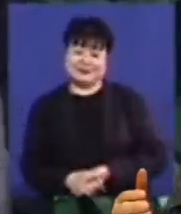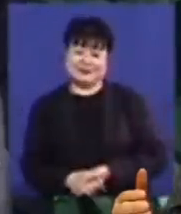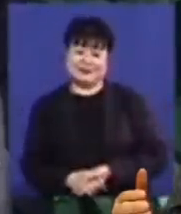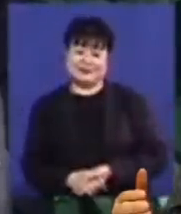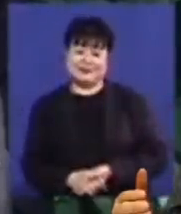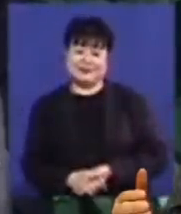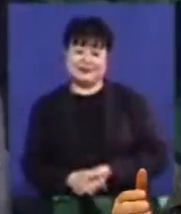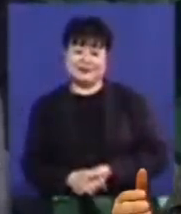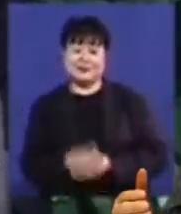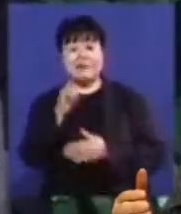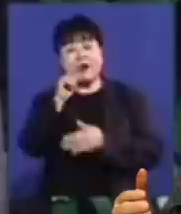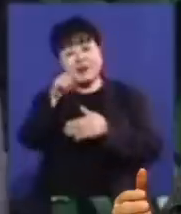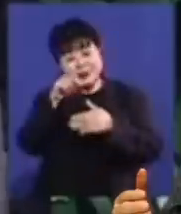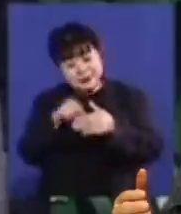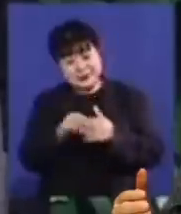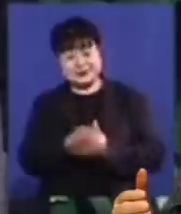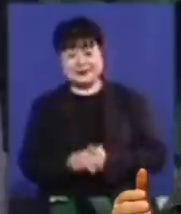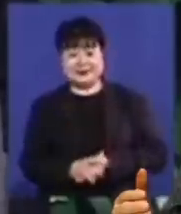그리고 마음이